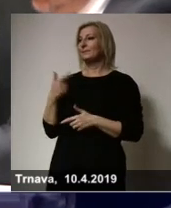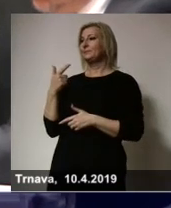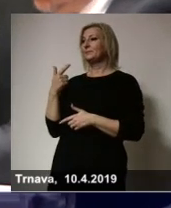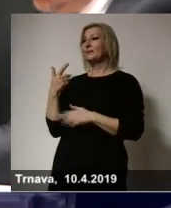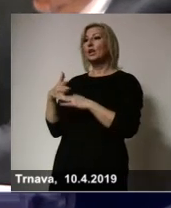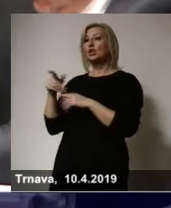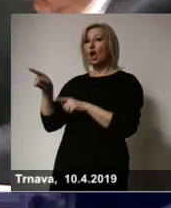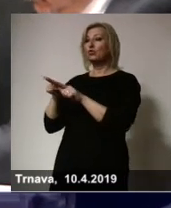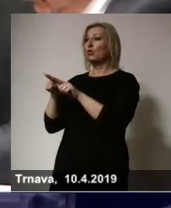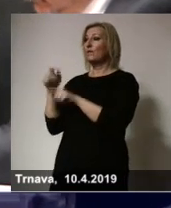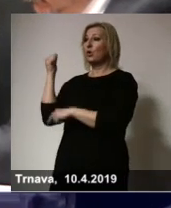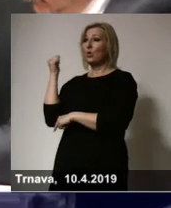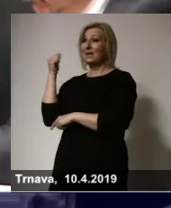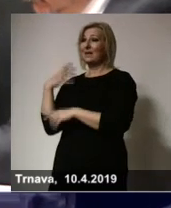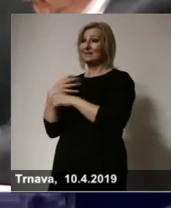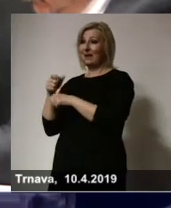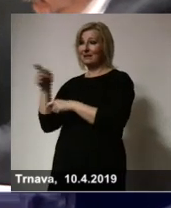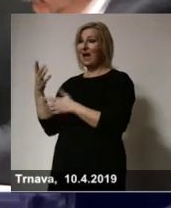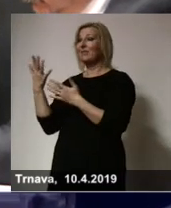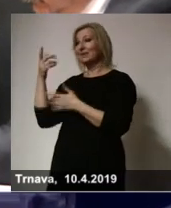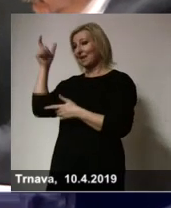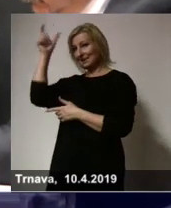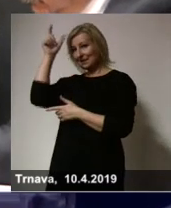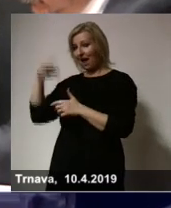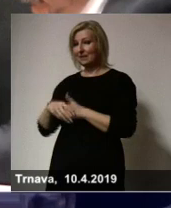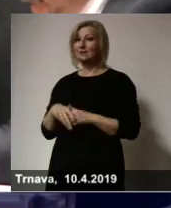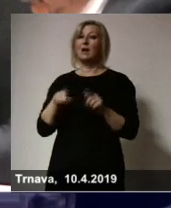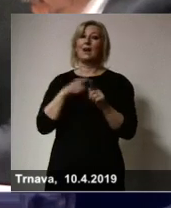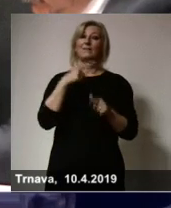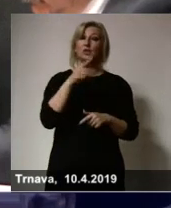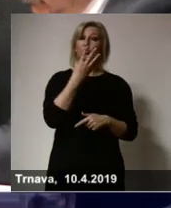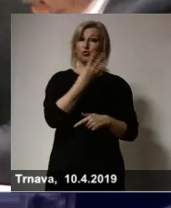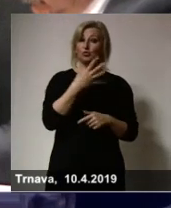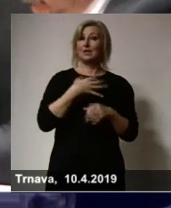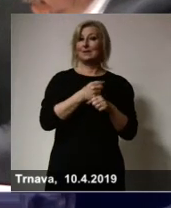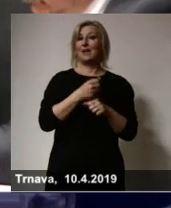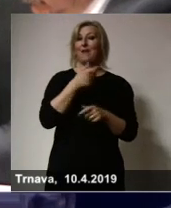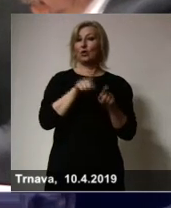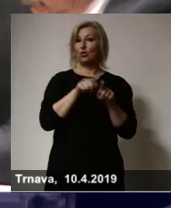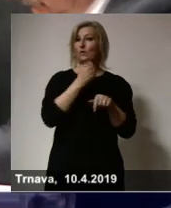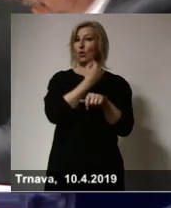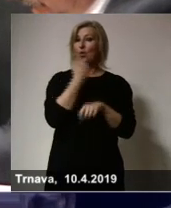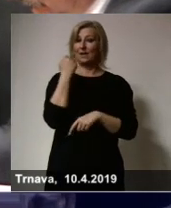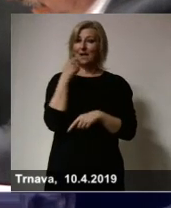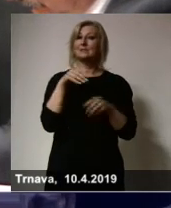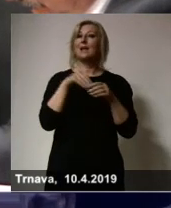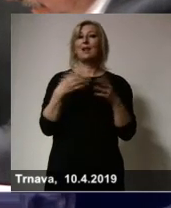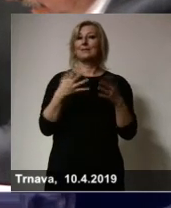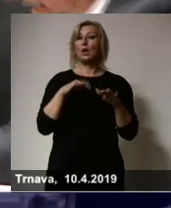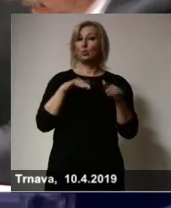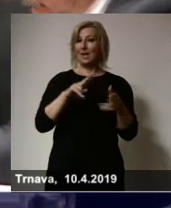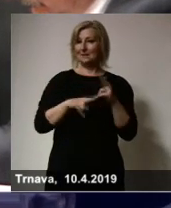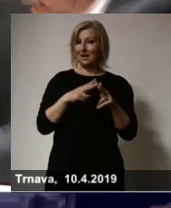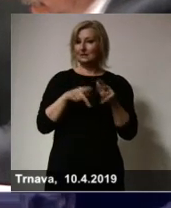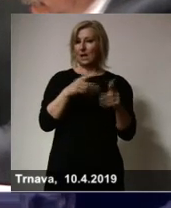funkcie riaditeľa Záhorského múzea v Skalici. Číslo 204, návrh na vymenovanie do funkcie riaditeľa Žitnoostrovského múzea v Dunajskej strede.